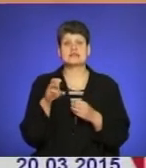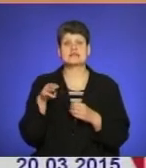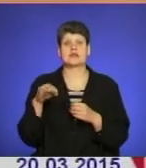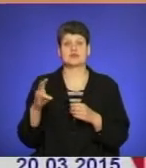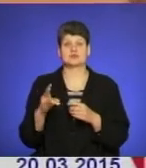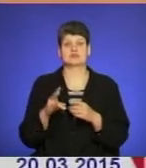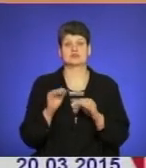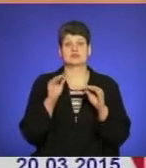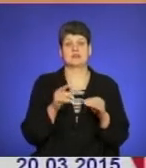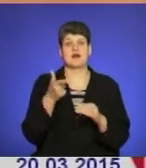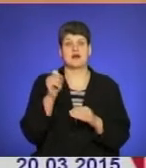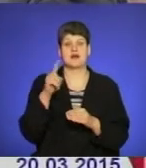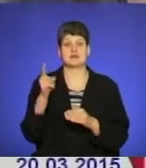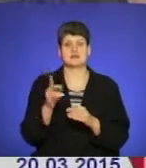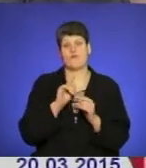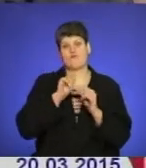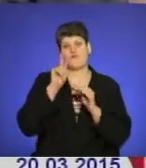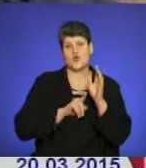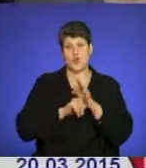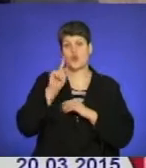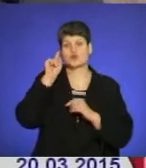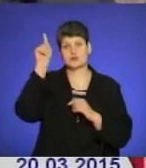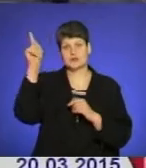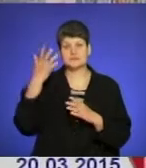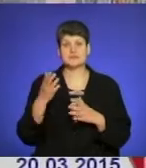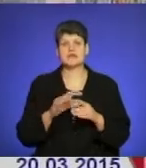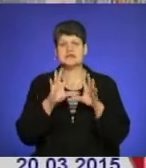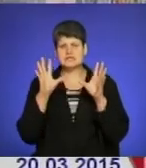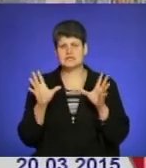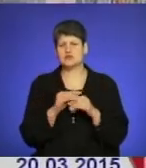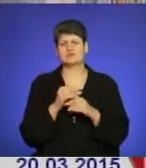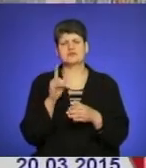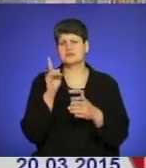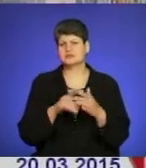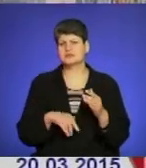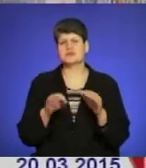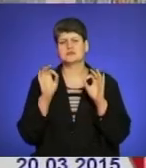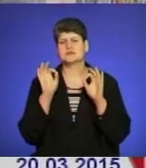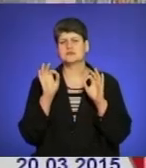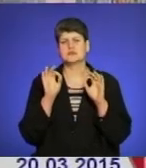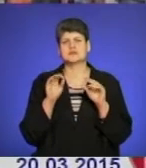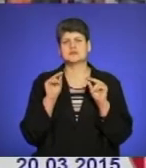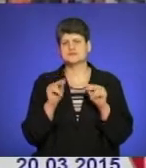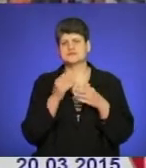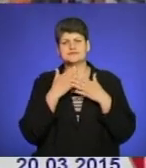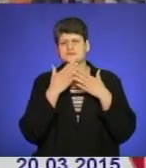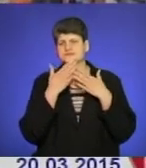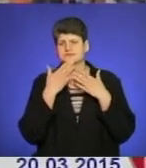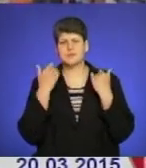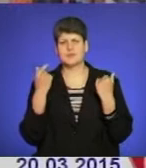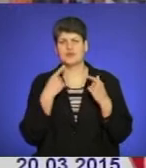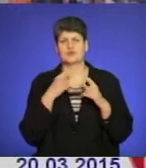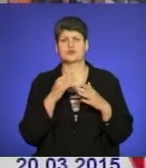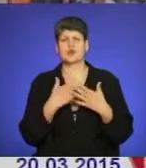розміщений на газі. Ну, певно, щоб в космос літати. Загалом аргументів не вірити у правдивості намірів забудови безліч, кажуть громадські